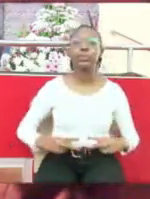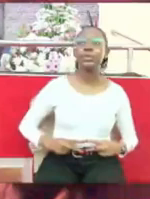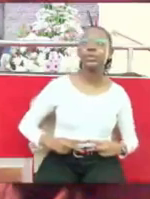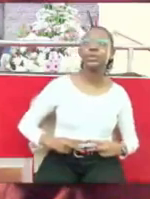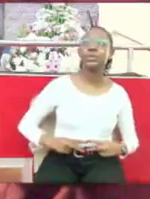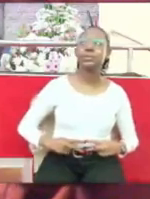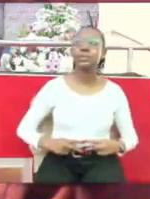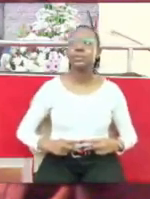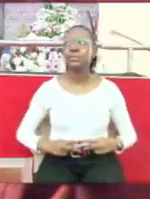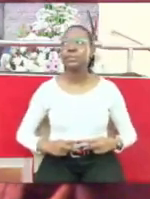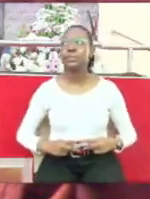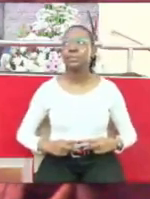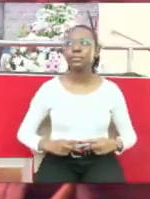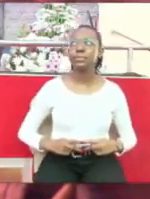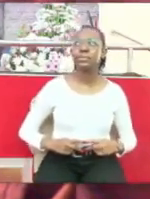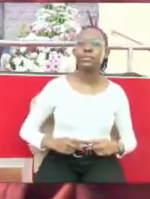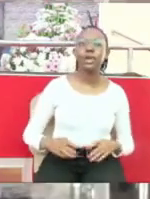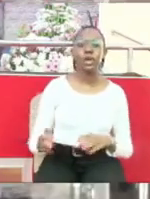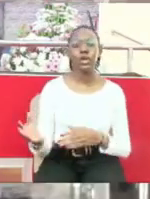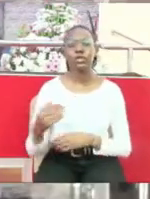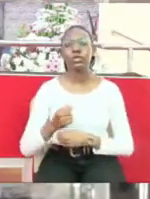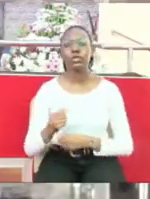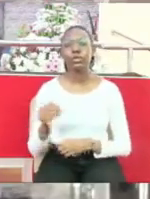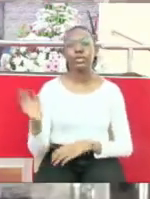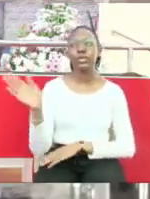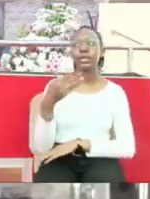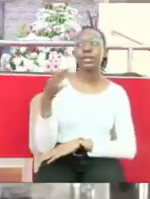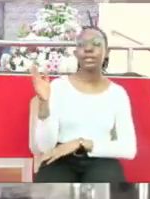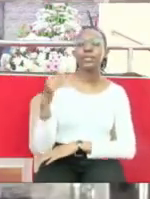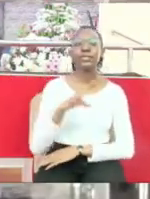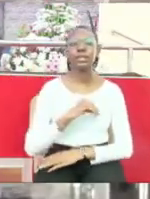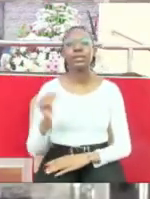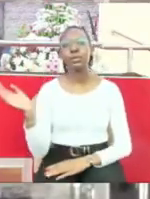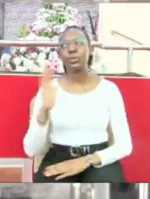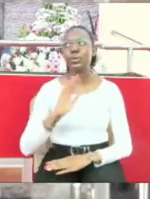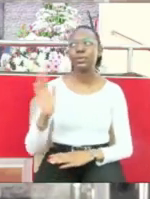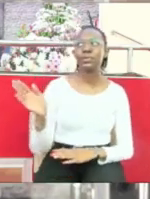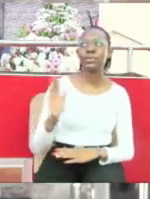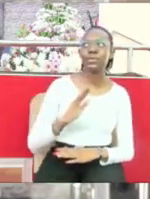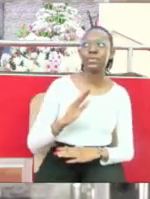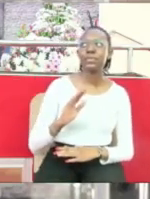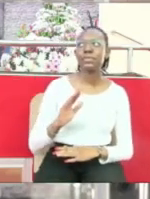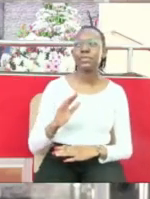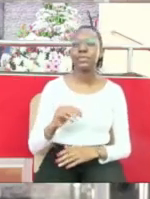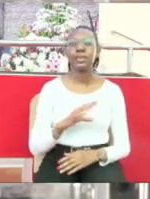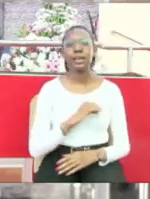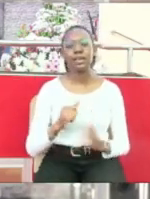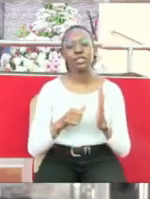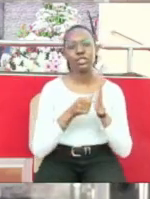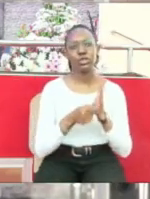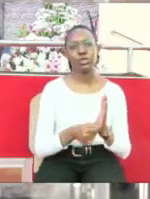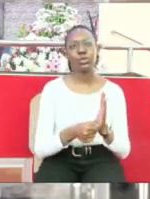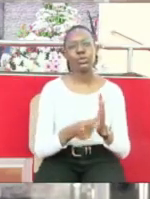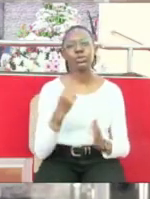to take those leaves. Walikuwa wanachukua hayo matawi. And wave. Na kupunga. And it symbolizes two things. Na ilikuwa ni